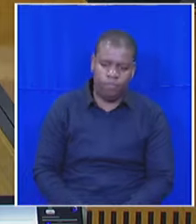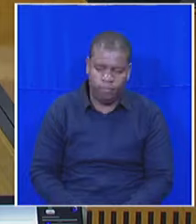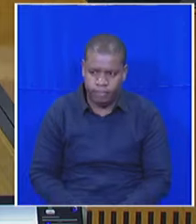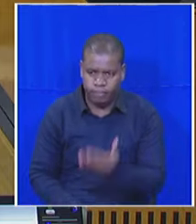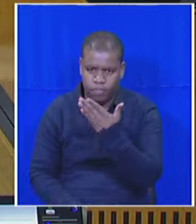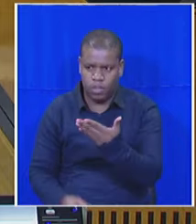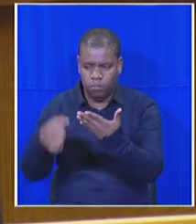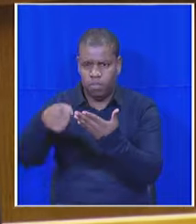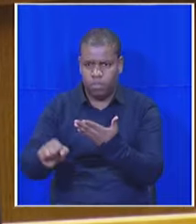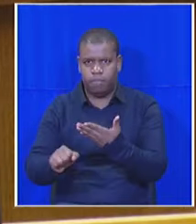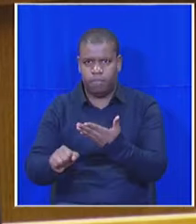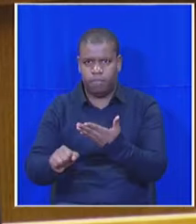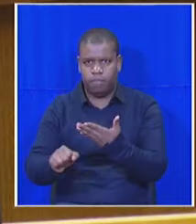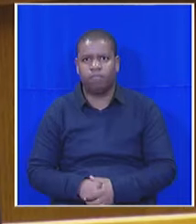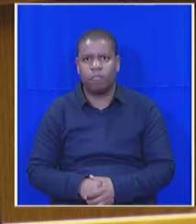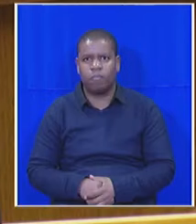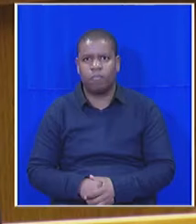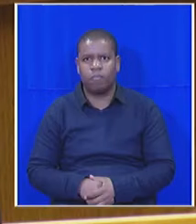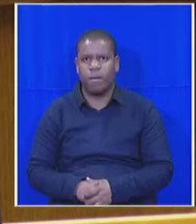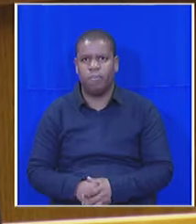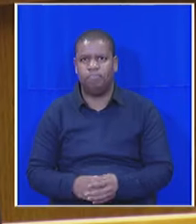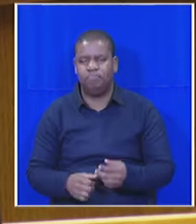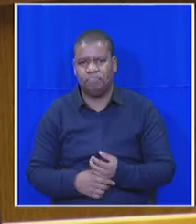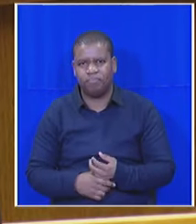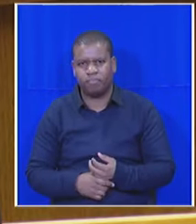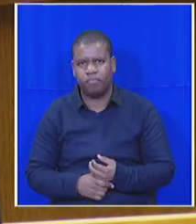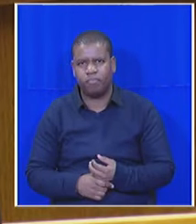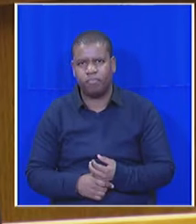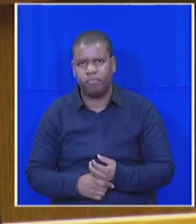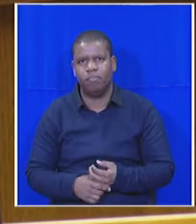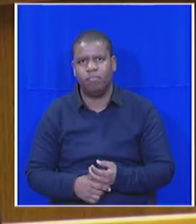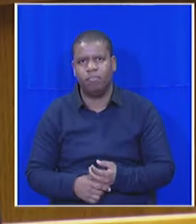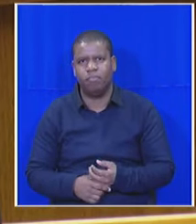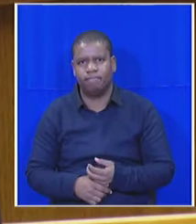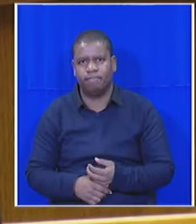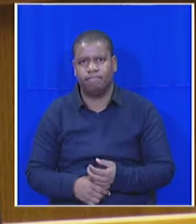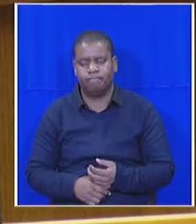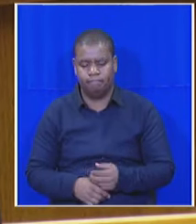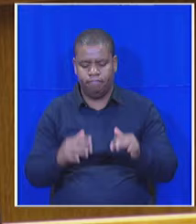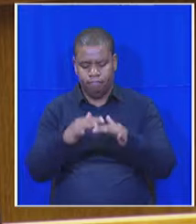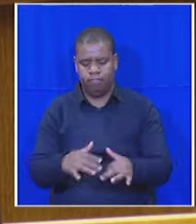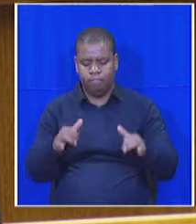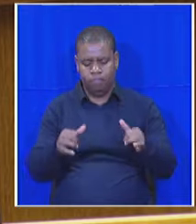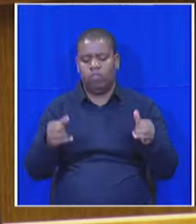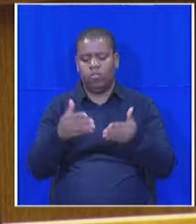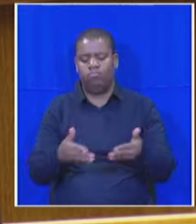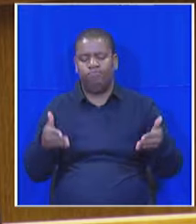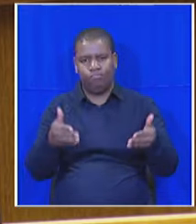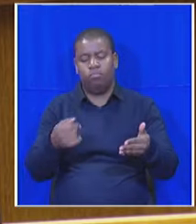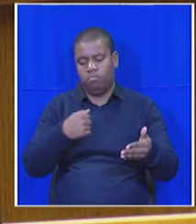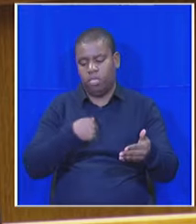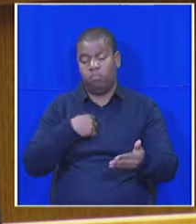Sihlalo wosihlalo indlu iphela diphakamela ukutsho ukuba